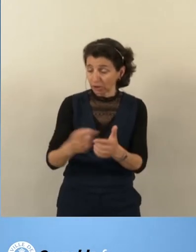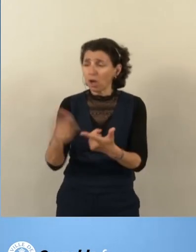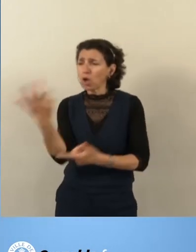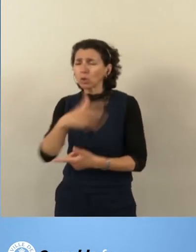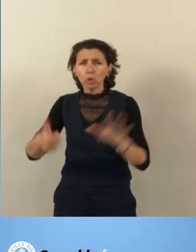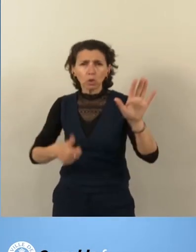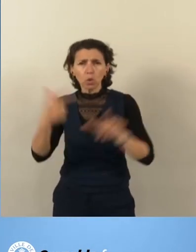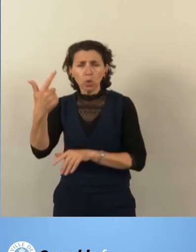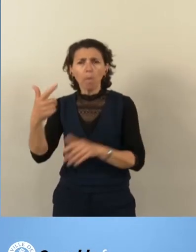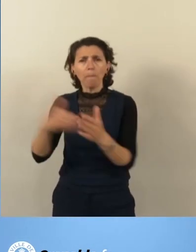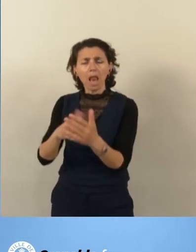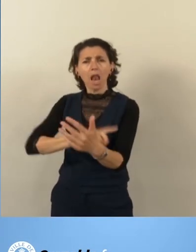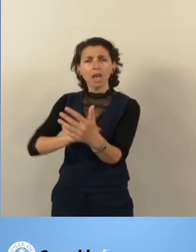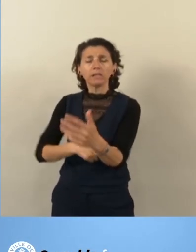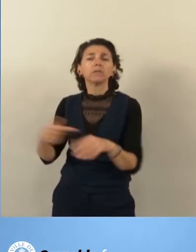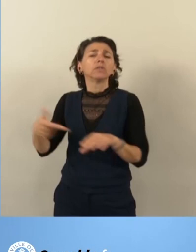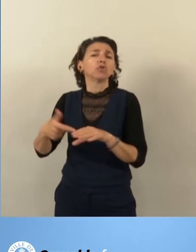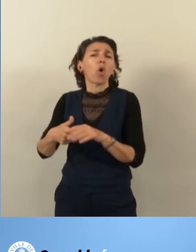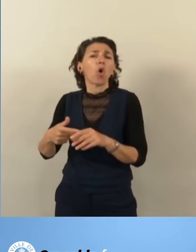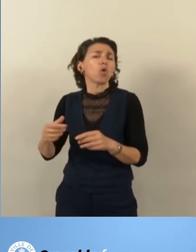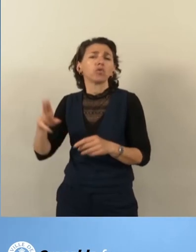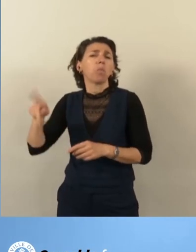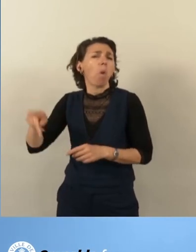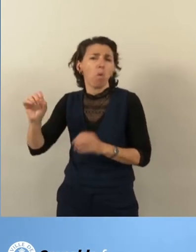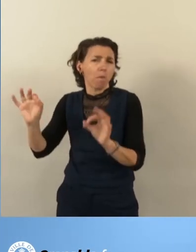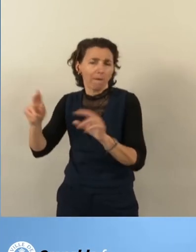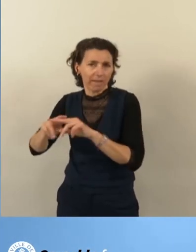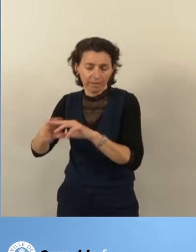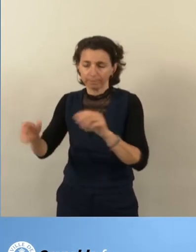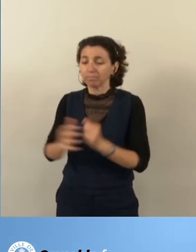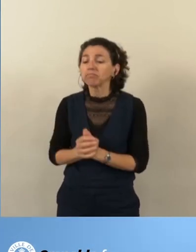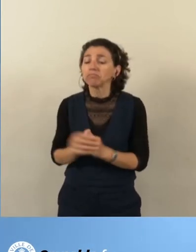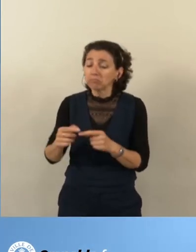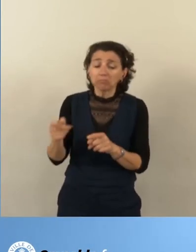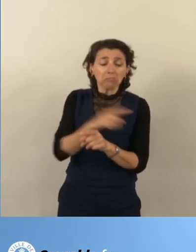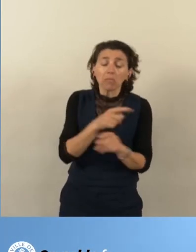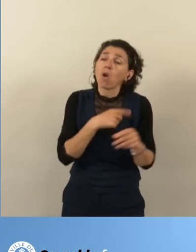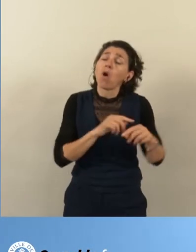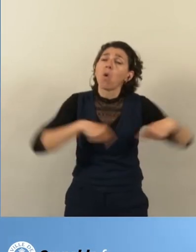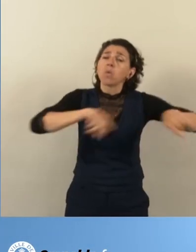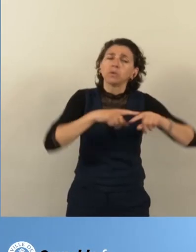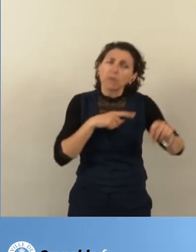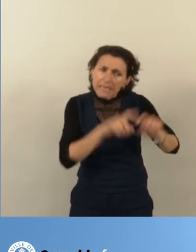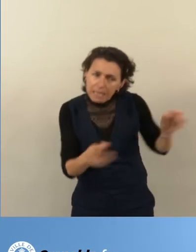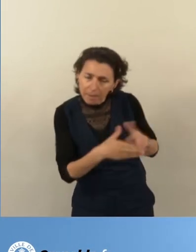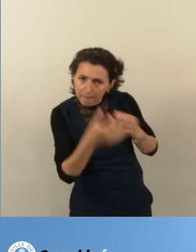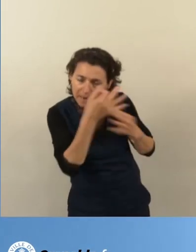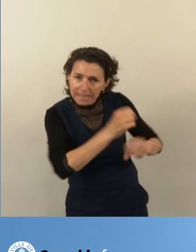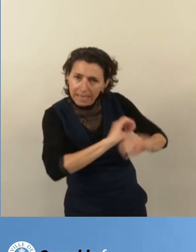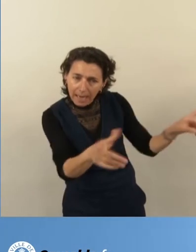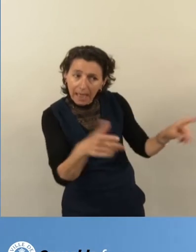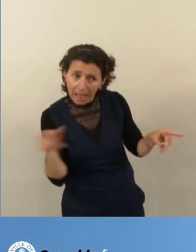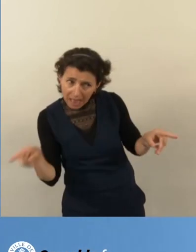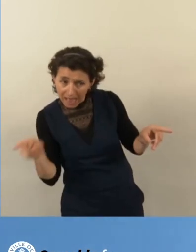d'essence sans plomb j'ai demandé confirmation l'autre jour en commission on m'a bien confirmé qu'il s'agissait de la